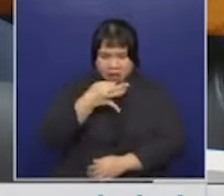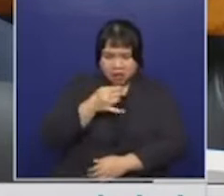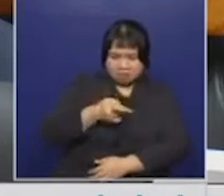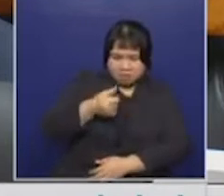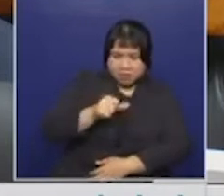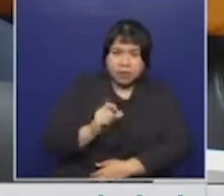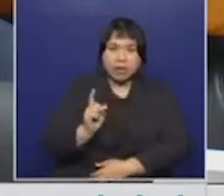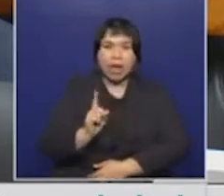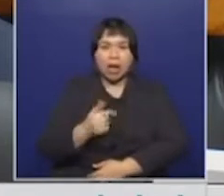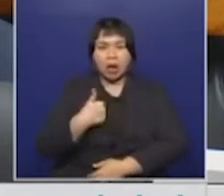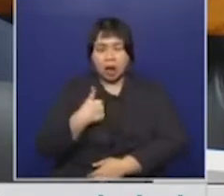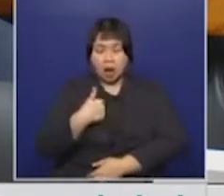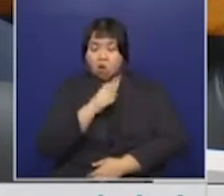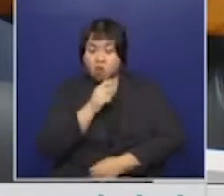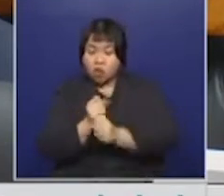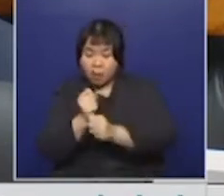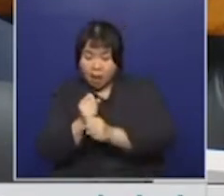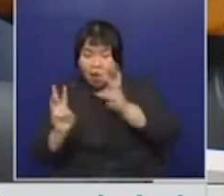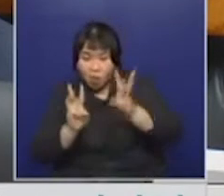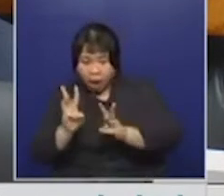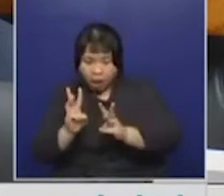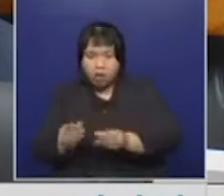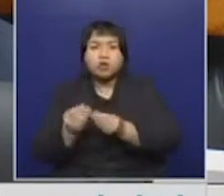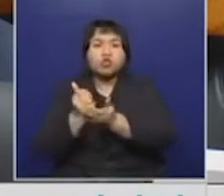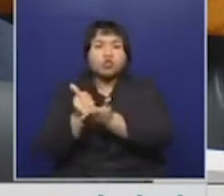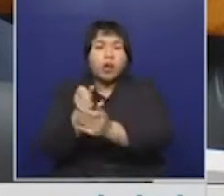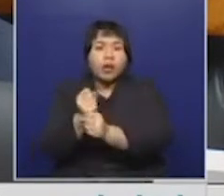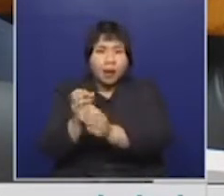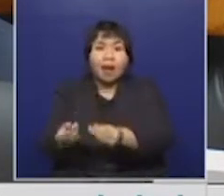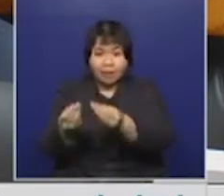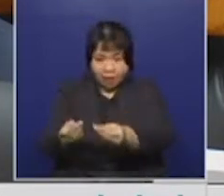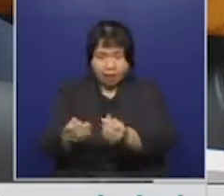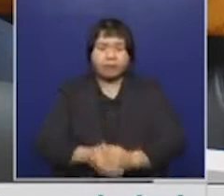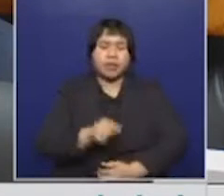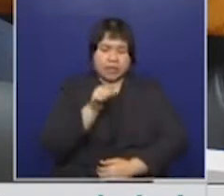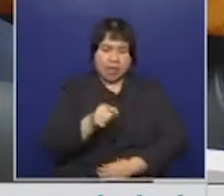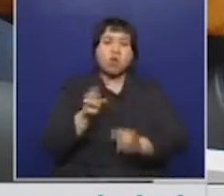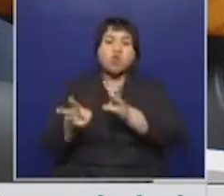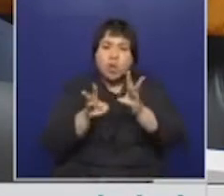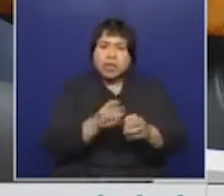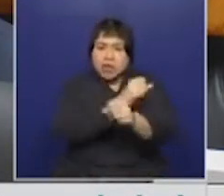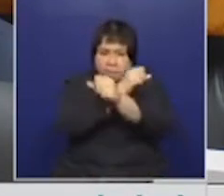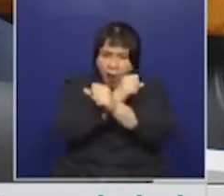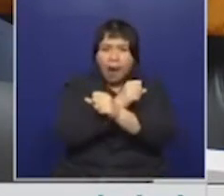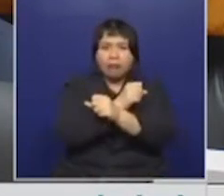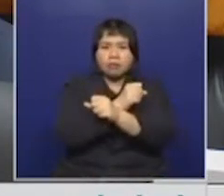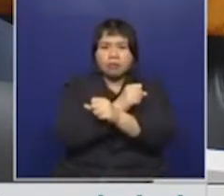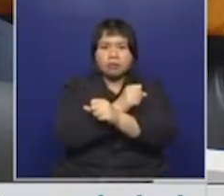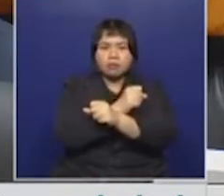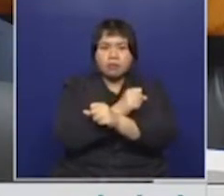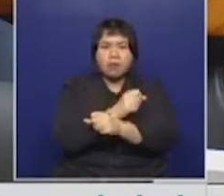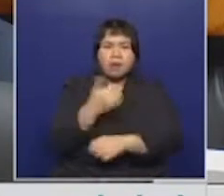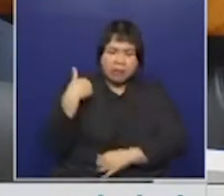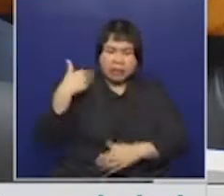ขณะที่หางานให้คนตกงานอีกทางหนึ่งที่ท่านต้องทำก็คือทำอย่างไรเพื่อป้องกันไม่ให้ท่านต้องมาจัด